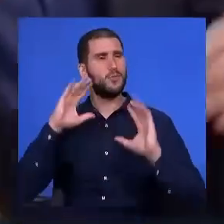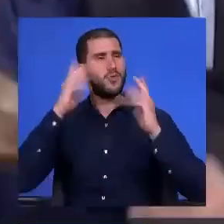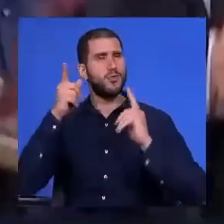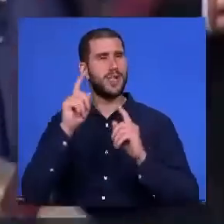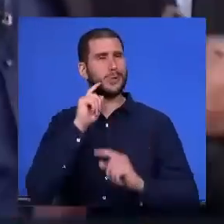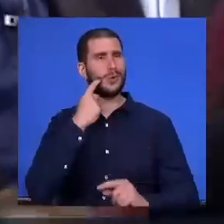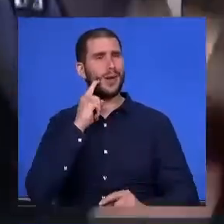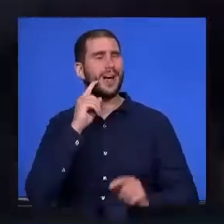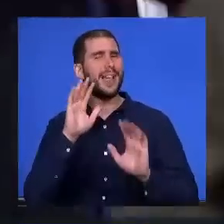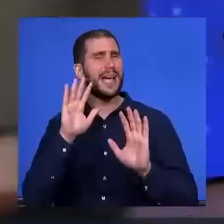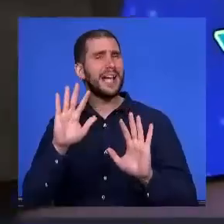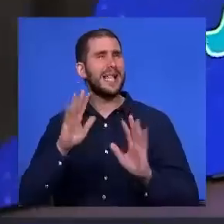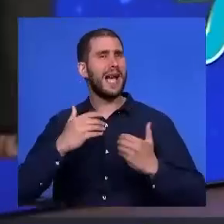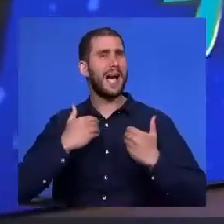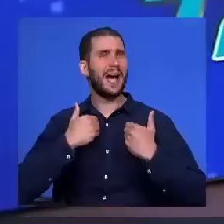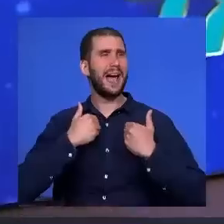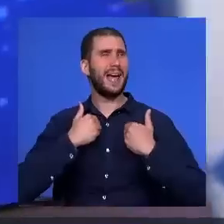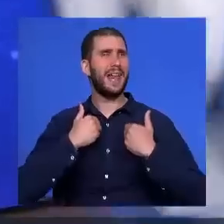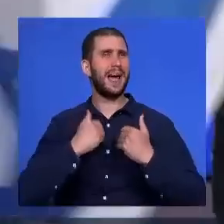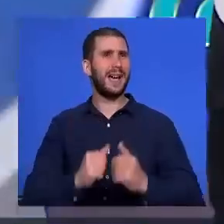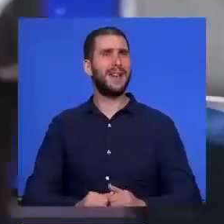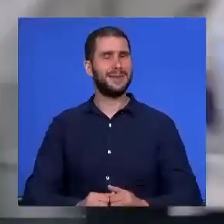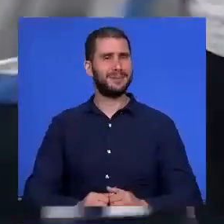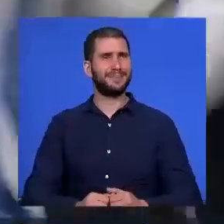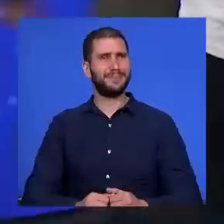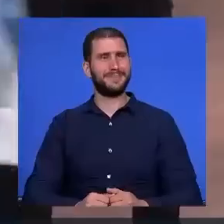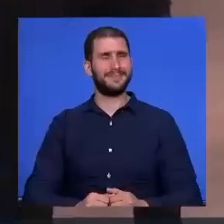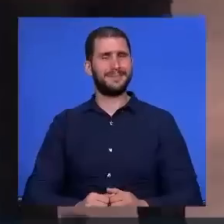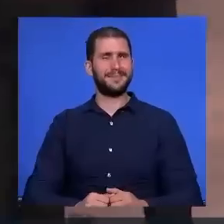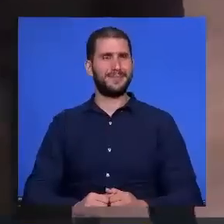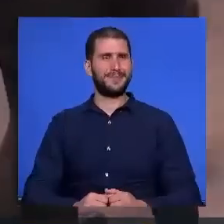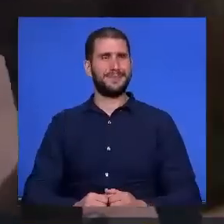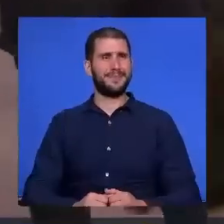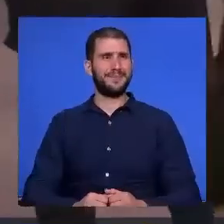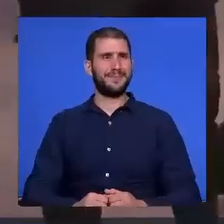כשאת צוחקת ככה אליי.